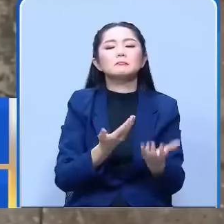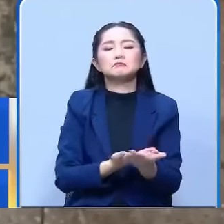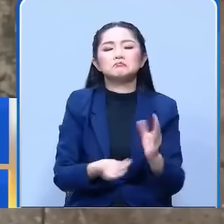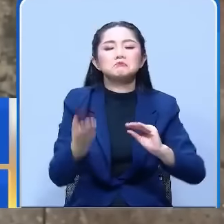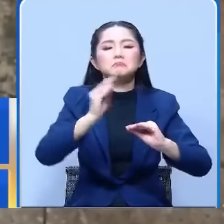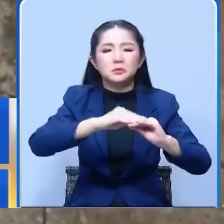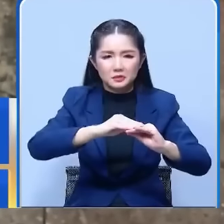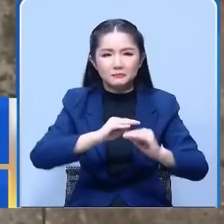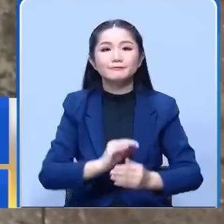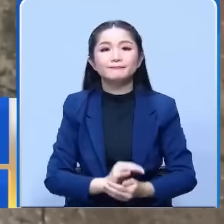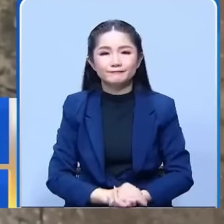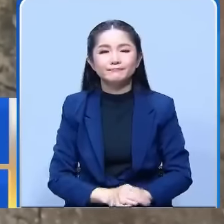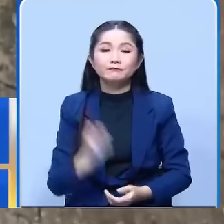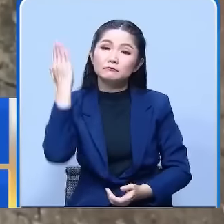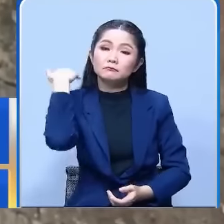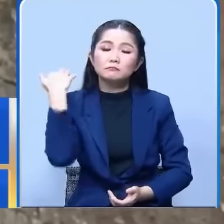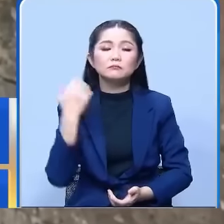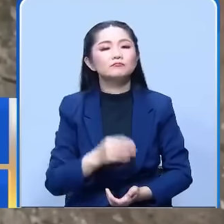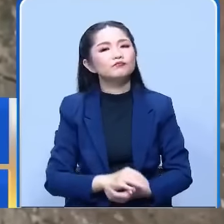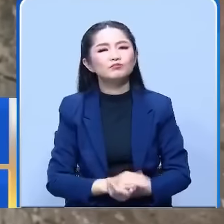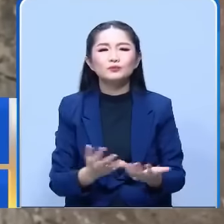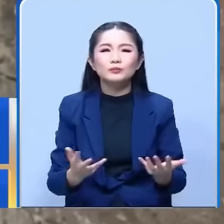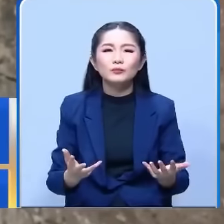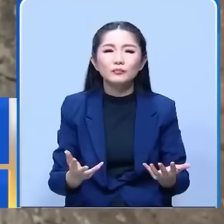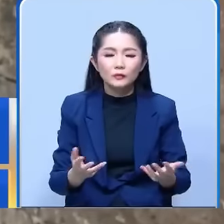ไม่ปกติไม่สูงขนาดนี ้อย่างเช่นอะไรให้ยกตัวอย่าง เอา